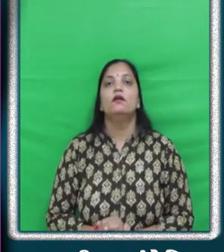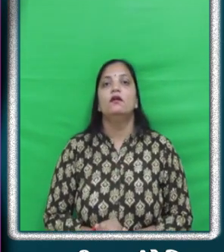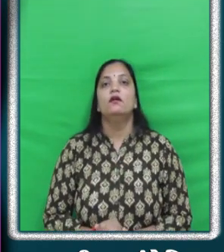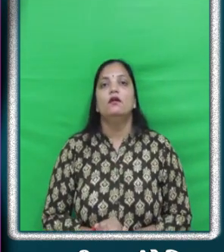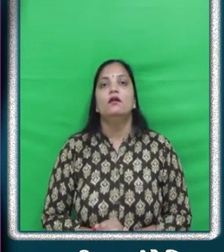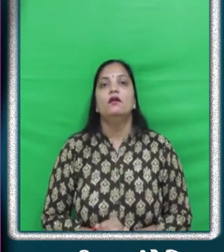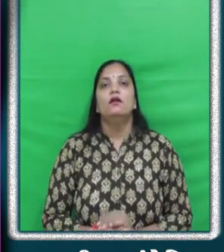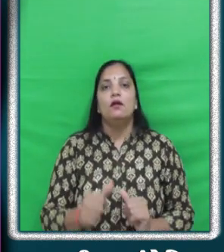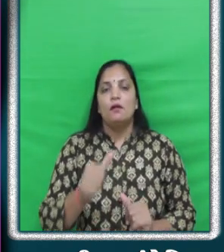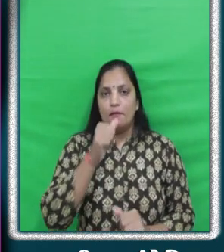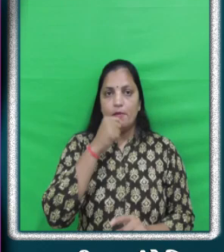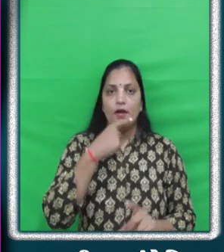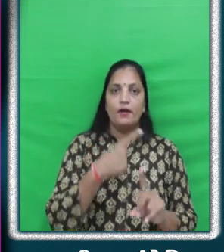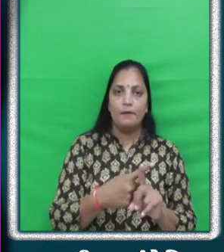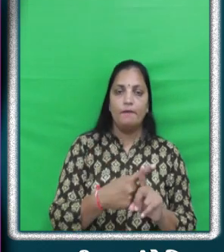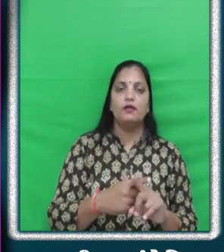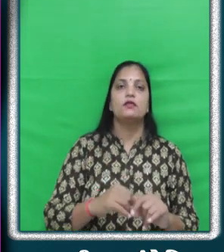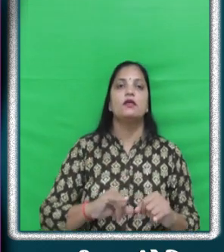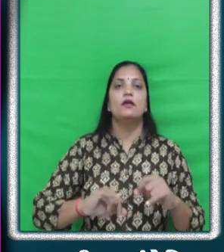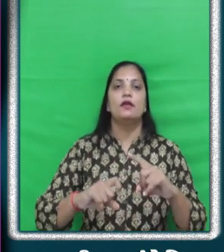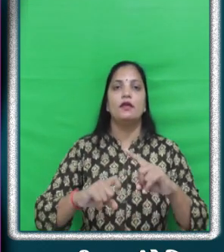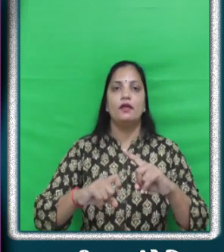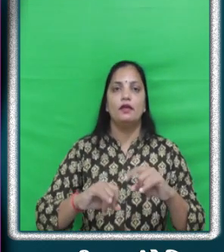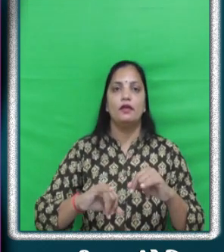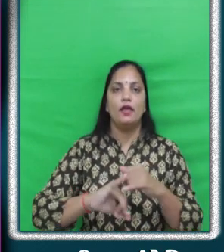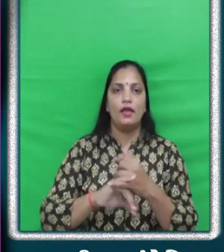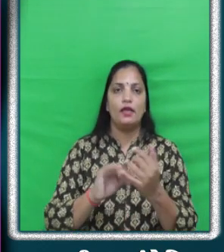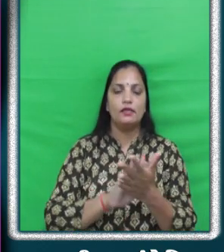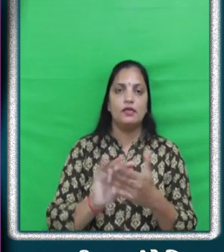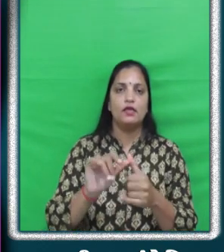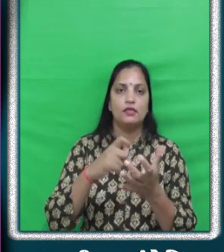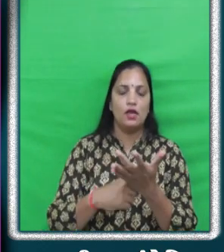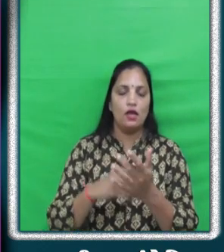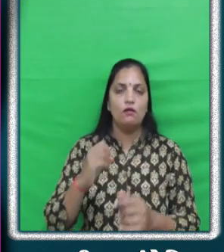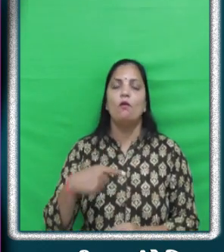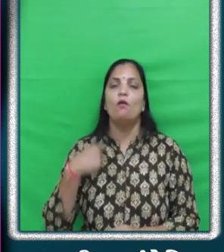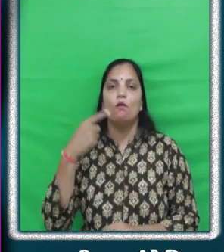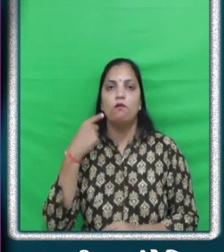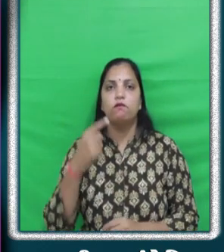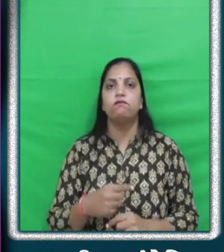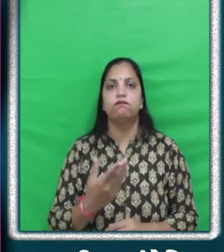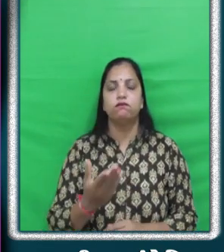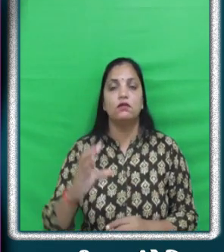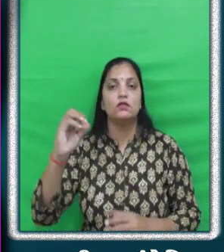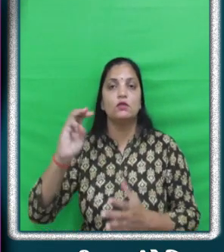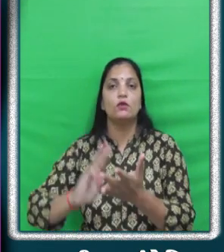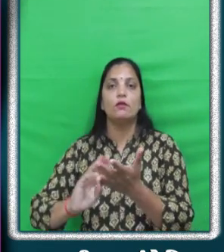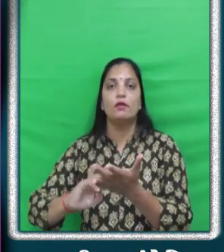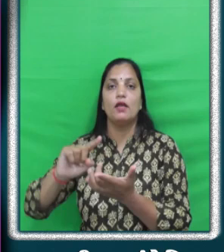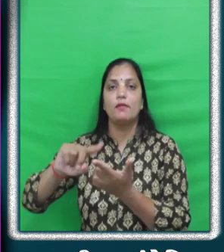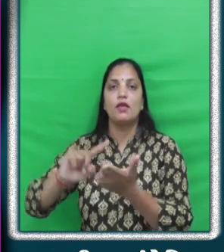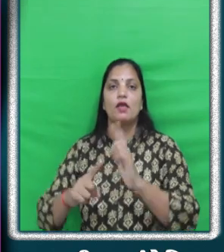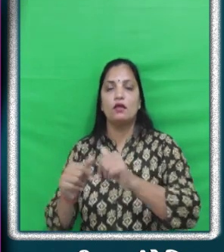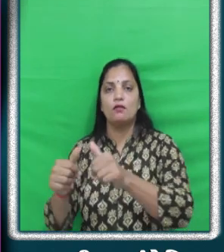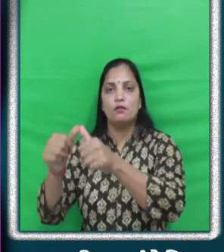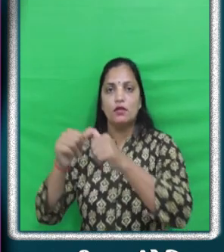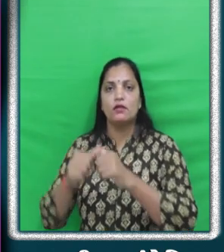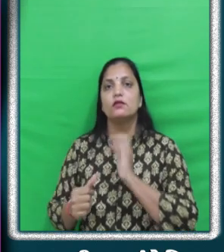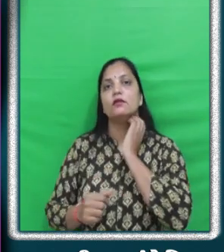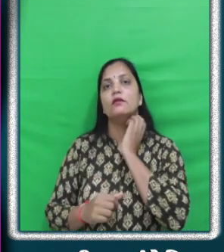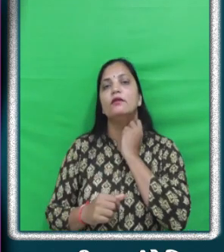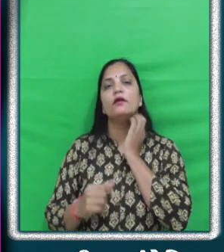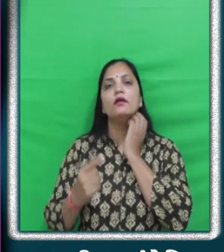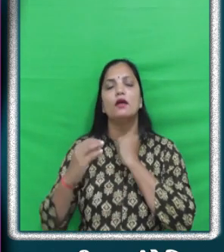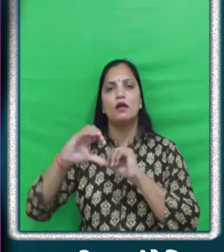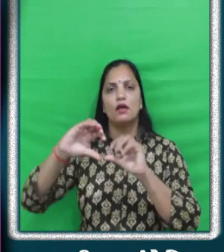જે પાણી અને ક્ષારોનું વહન કરવામાં મદદ કરે છે. કયા ભાગ એ પણ મને કમેન્ટમાં જણાવો. પણ